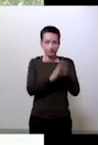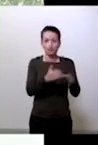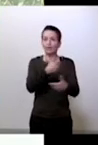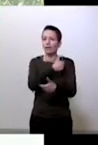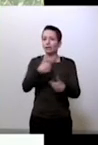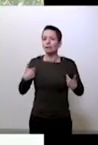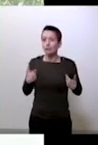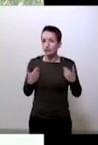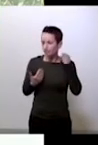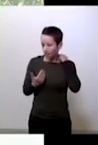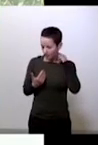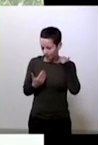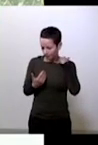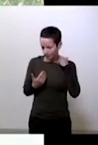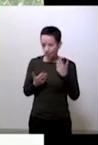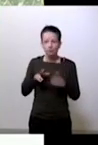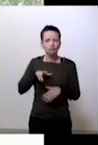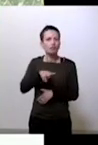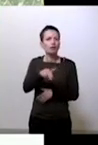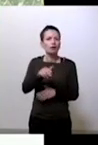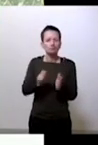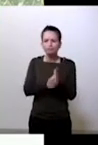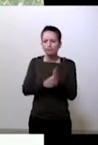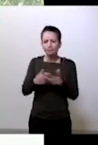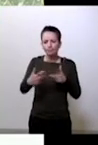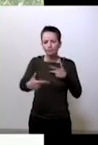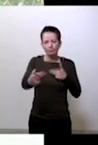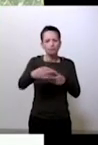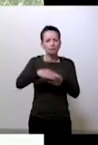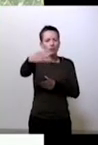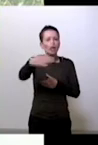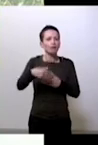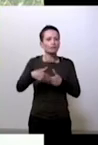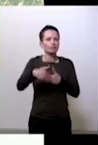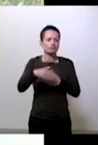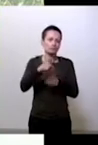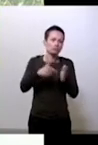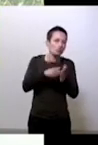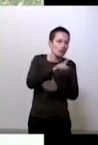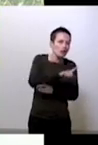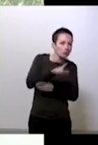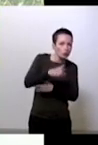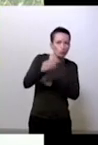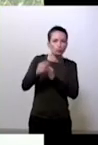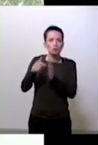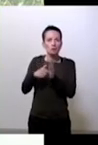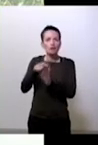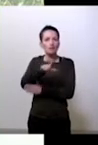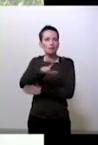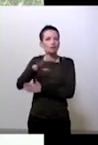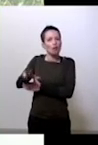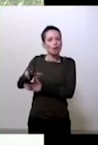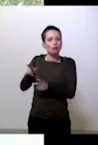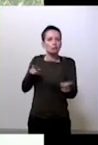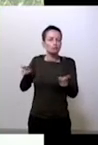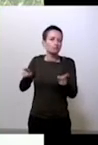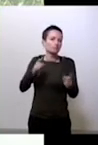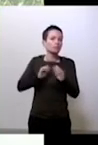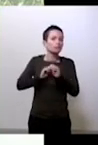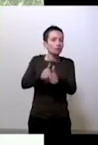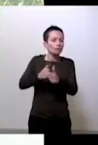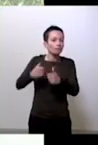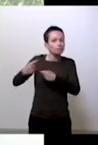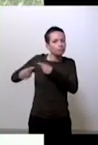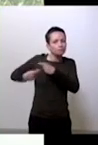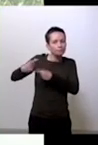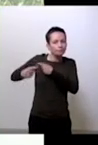terminer, nous aurons aussi dans le cours du mandat, soit en 2022, soit en 2023, en fonction des discussions en